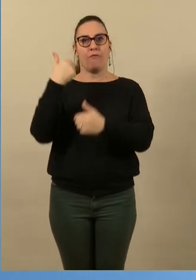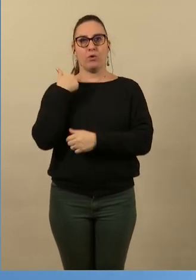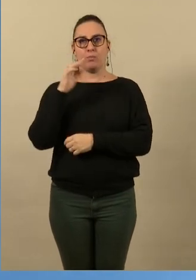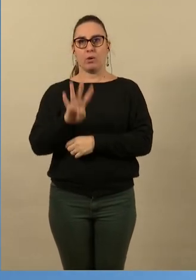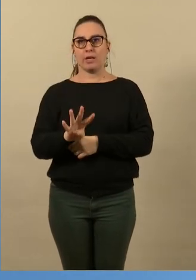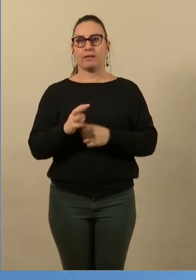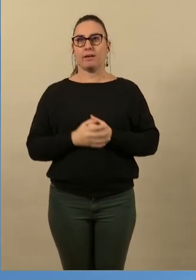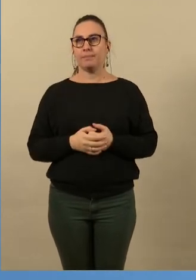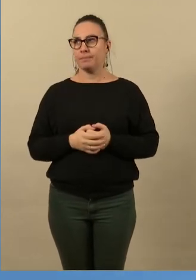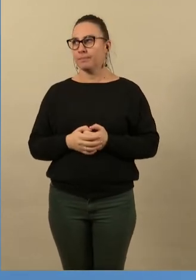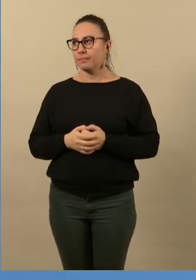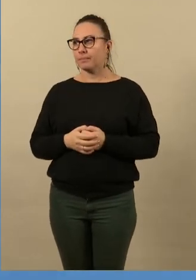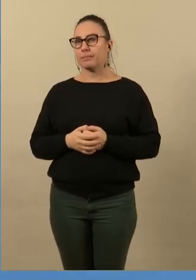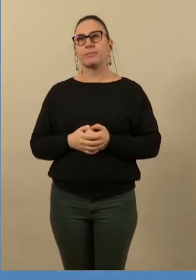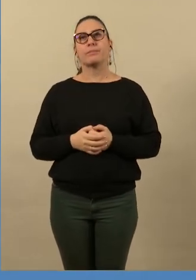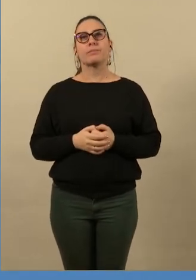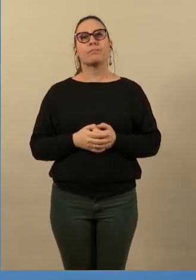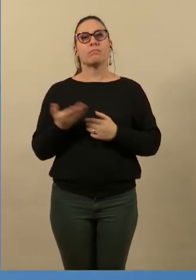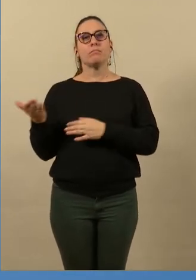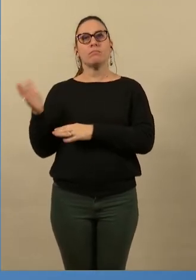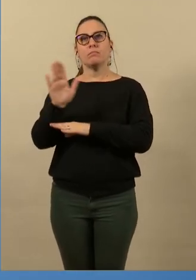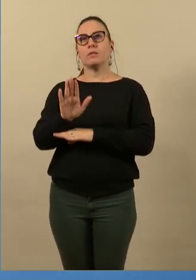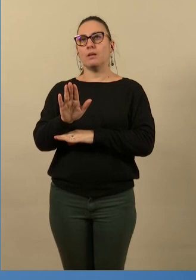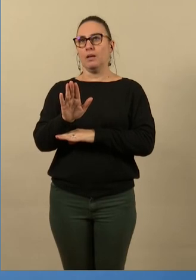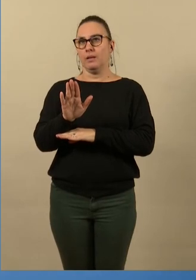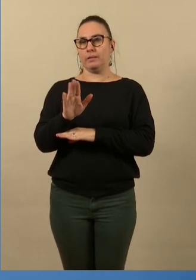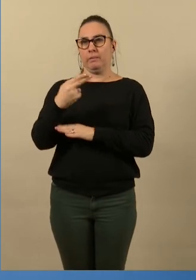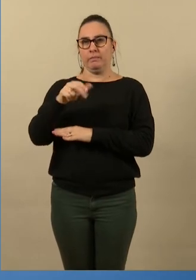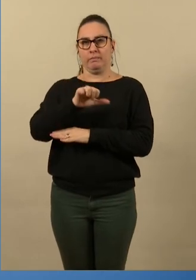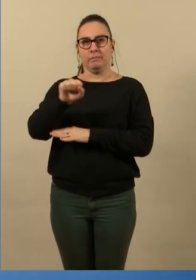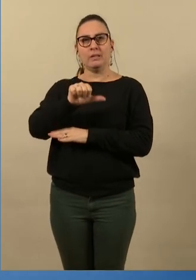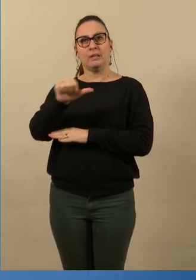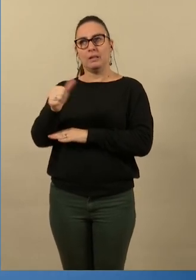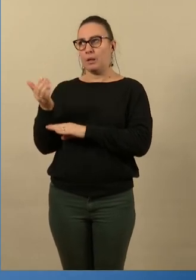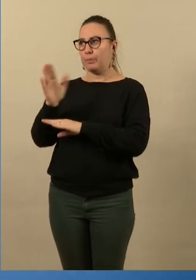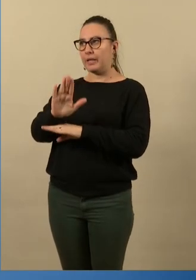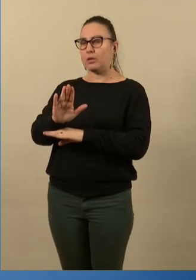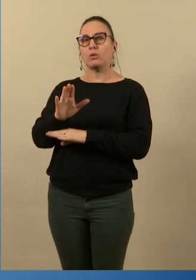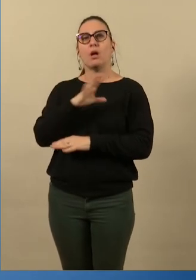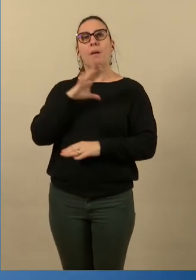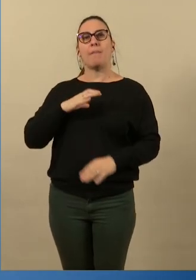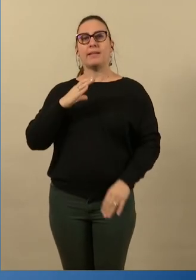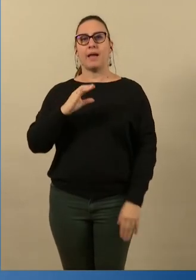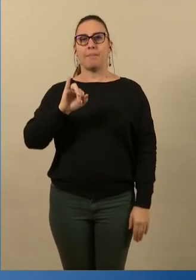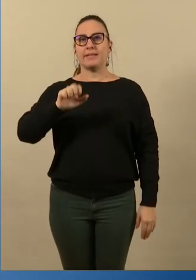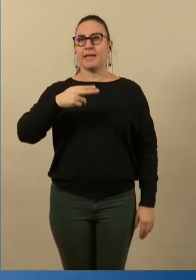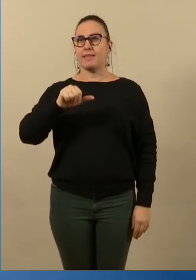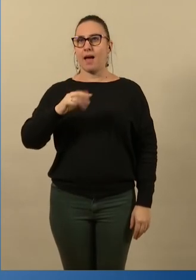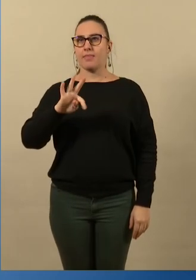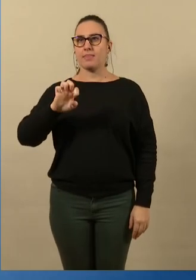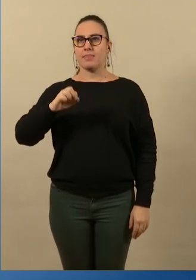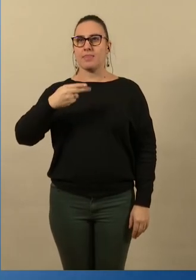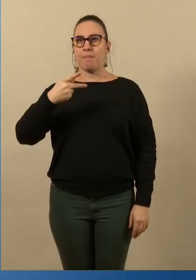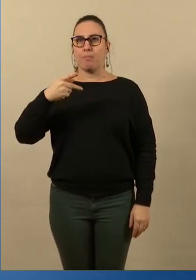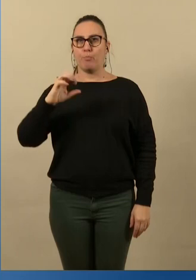4 il est présenté par NASA et c'est madame séntiempo qui le